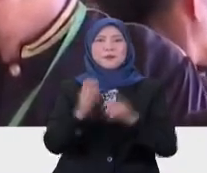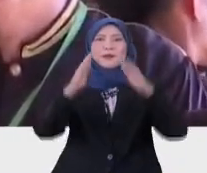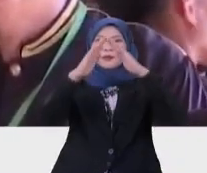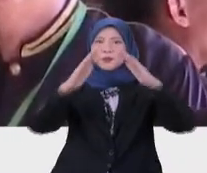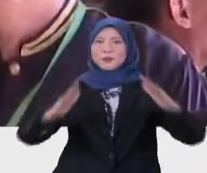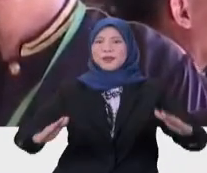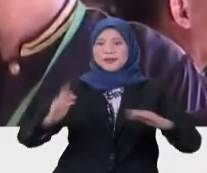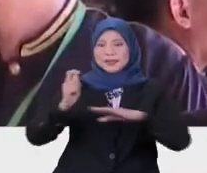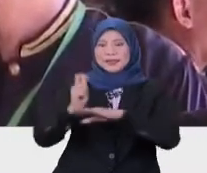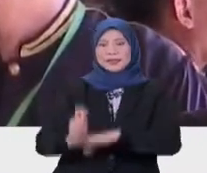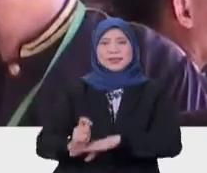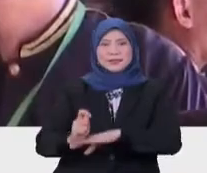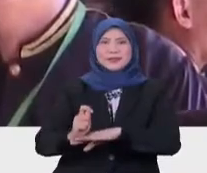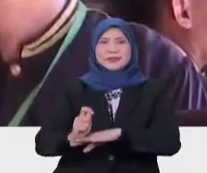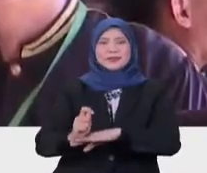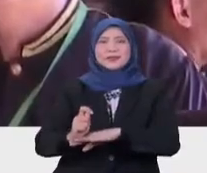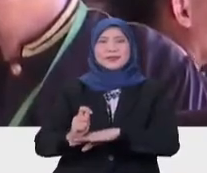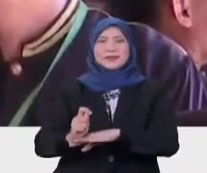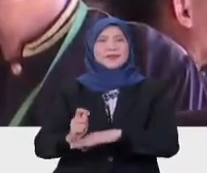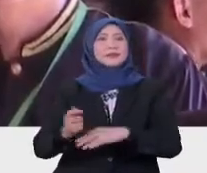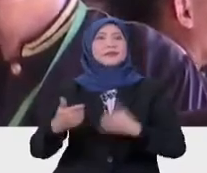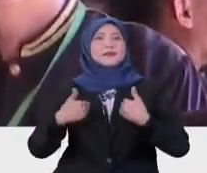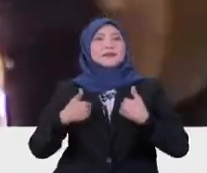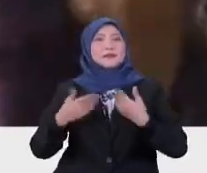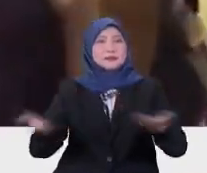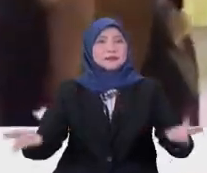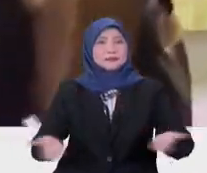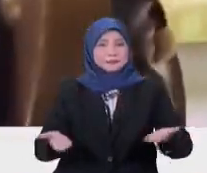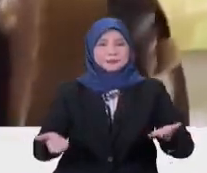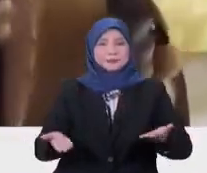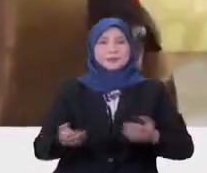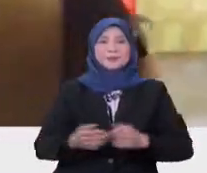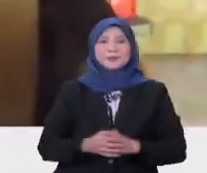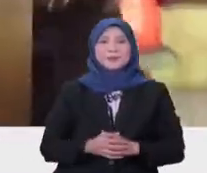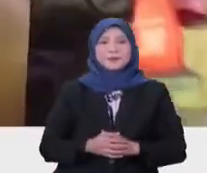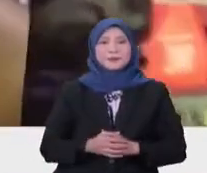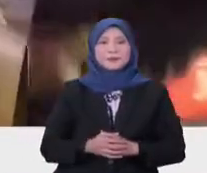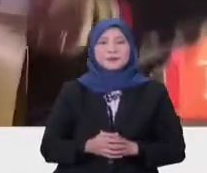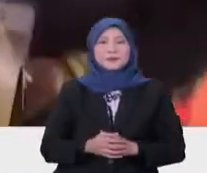rumah tradisi masyarakat Bisaya yang berada di Kedisi ini untuk